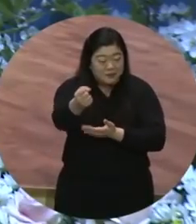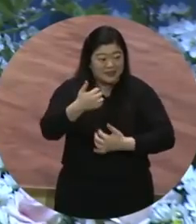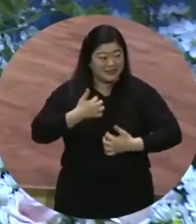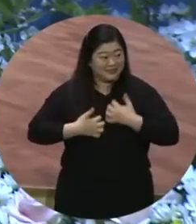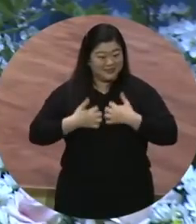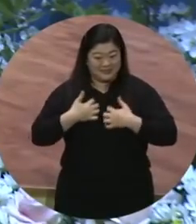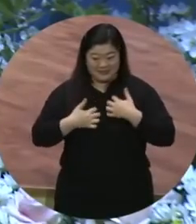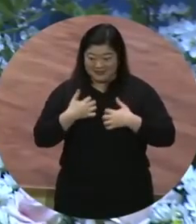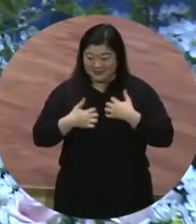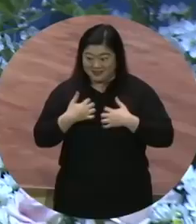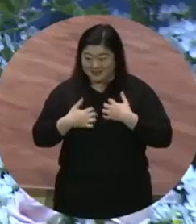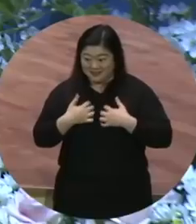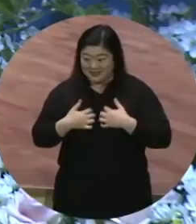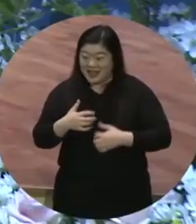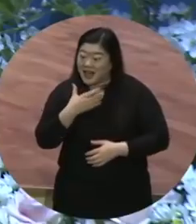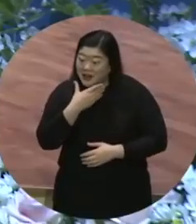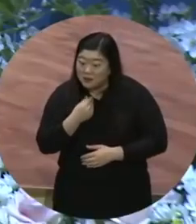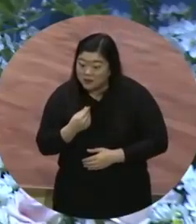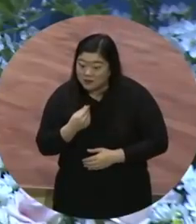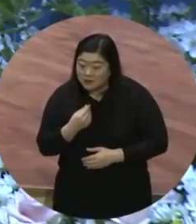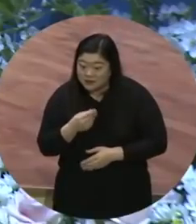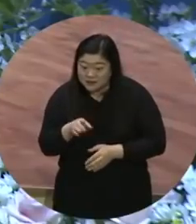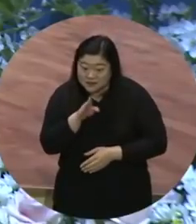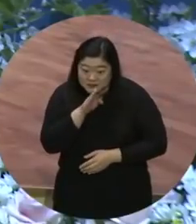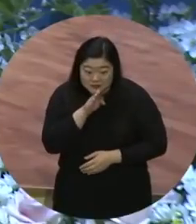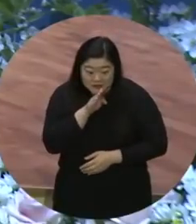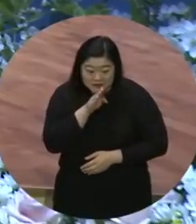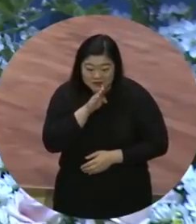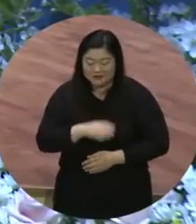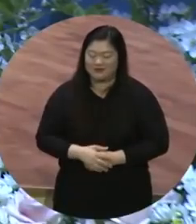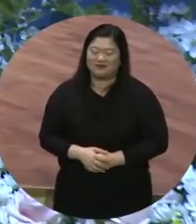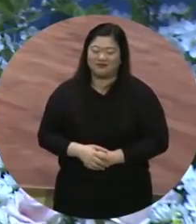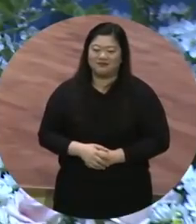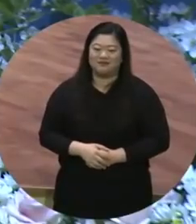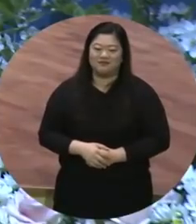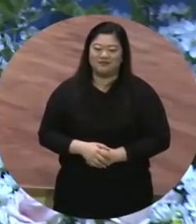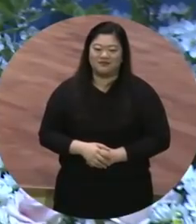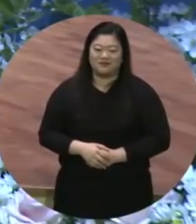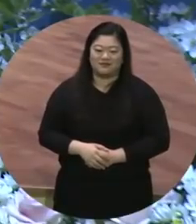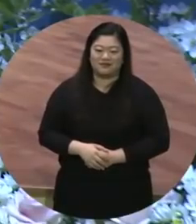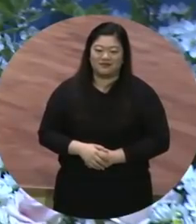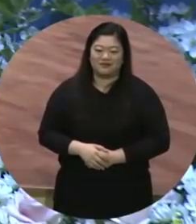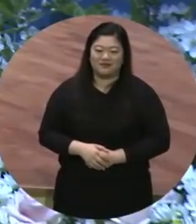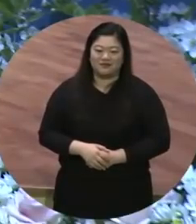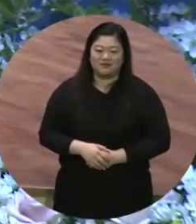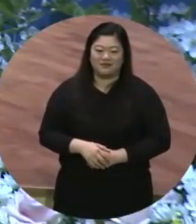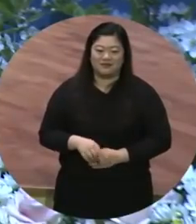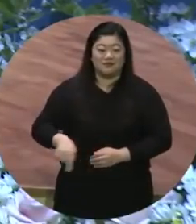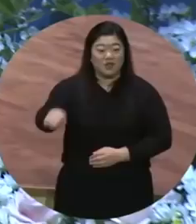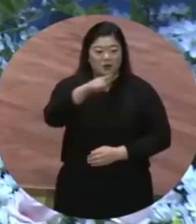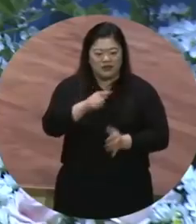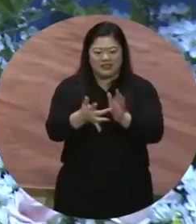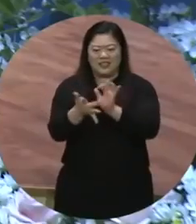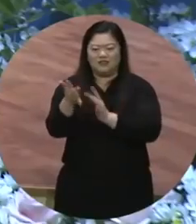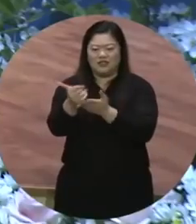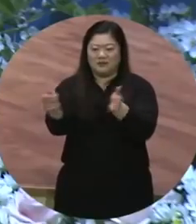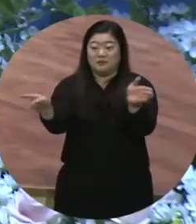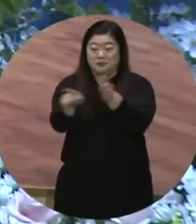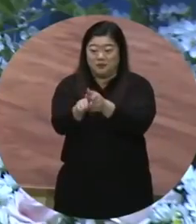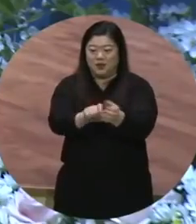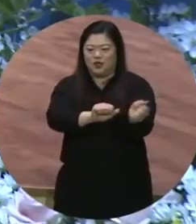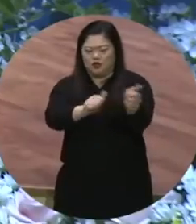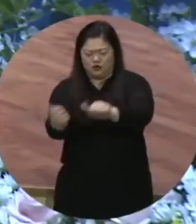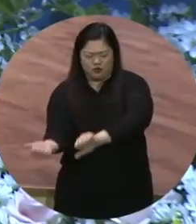그래서 행복한 날이다. 행복한 날. 그러니까 여러분 모두가 이 부활주일